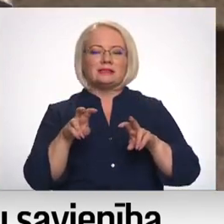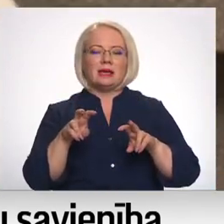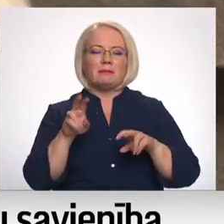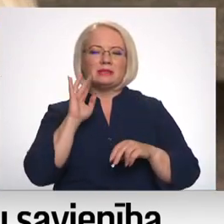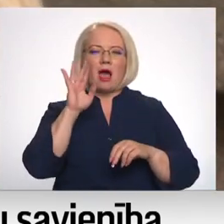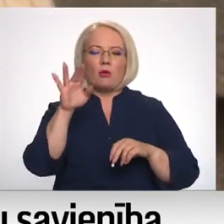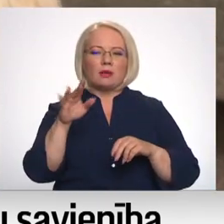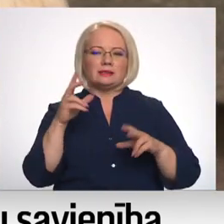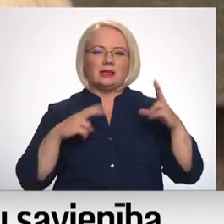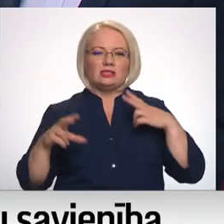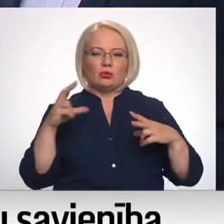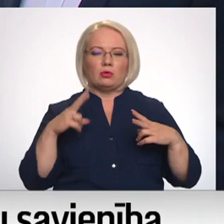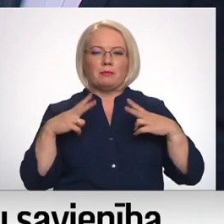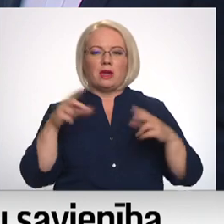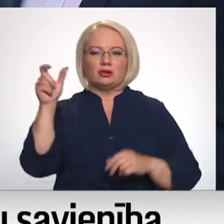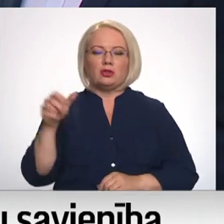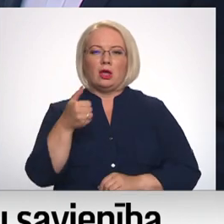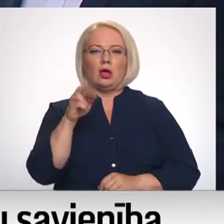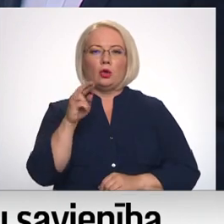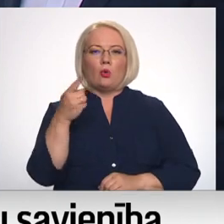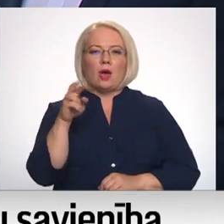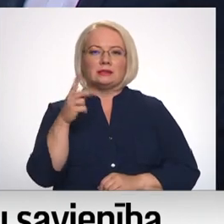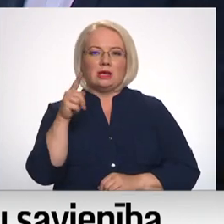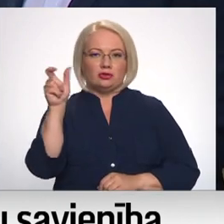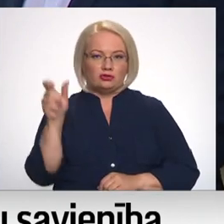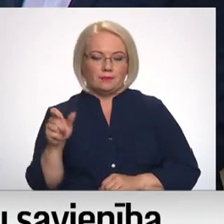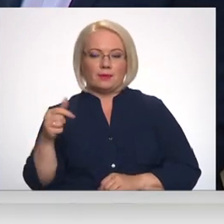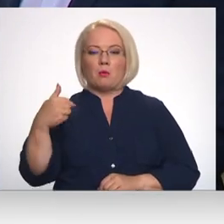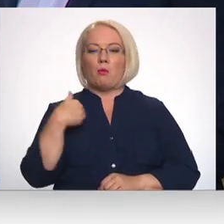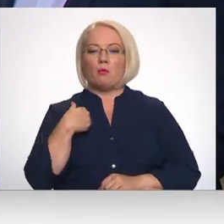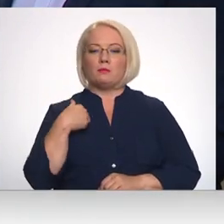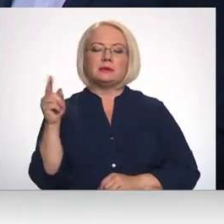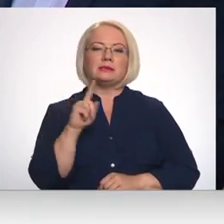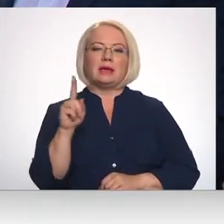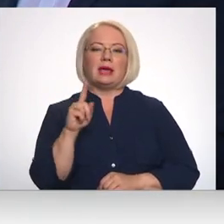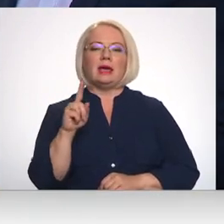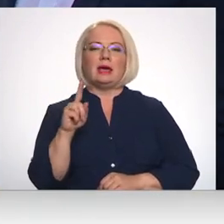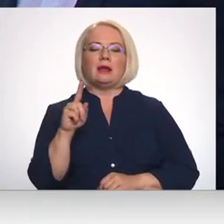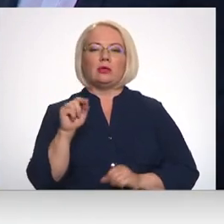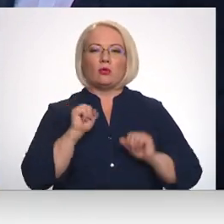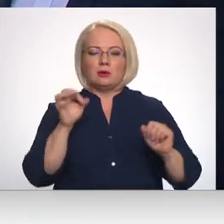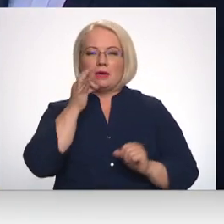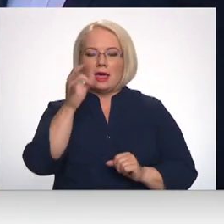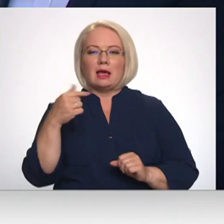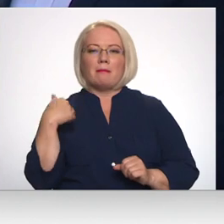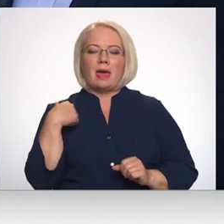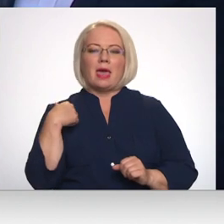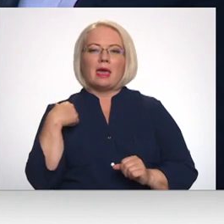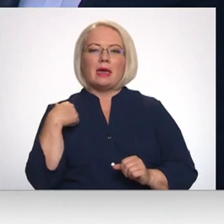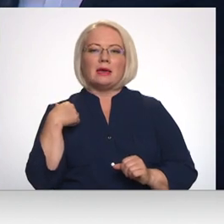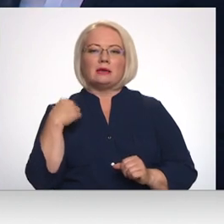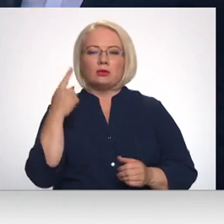priekšsādātājs Normunds Grostiņš. Mums ir drosme teikt, ka mēs aizstāvam prioritātes, kuras ir saistītas